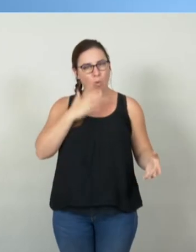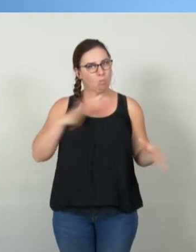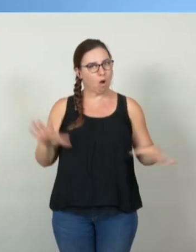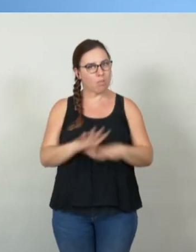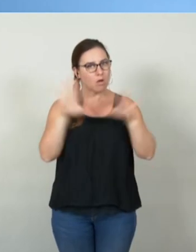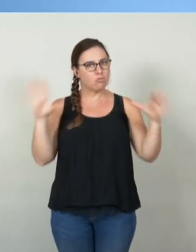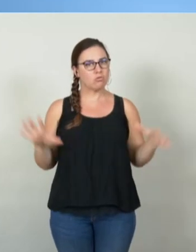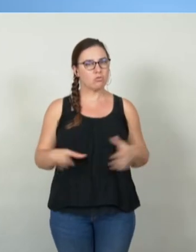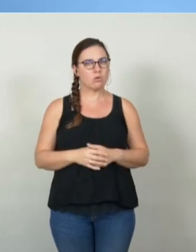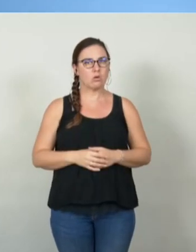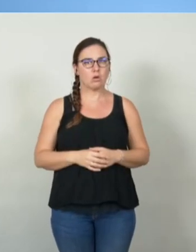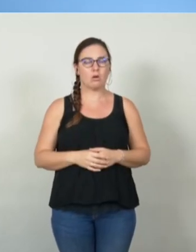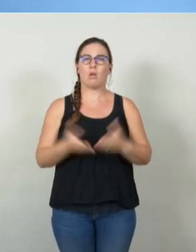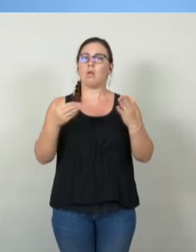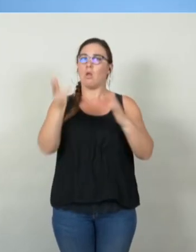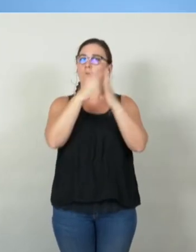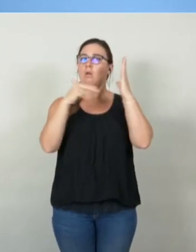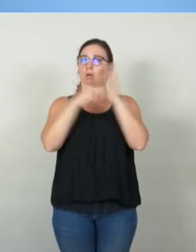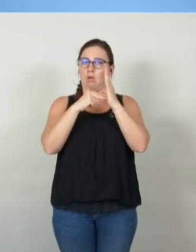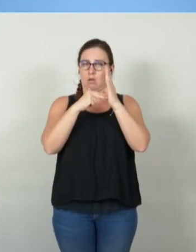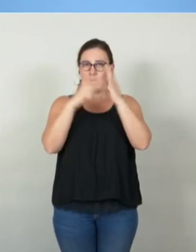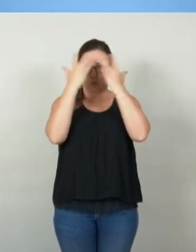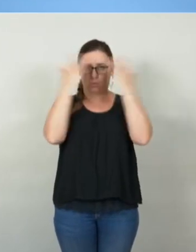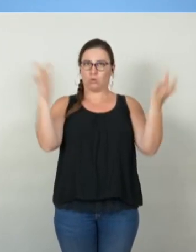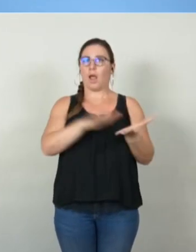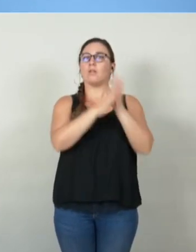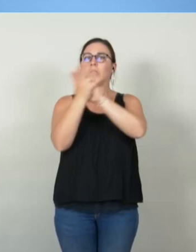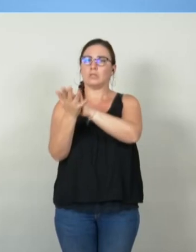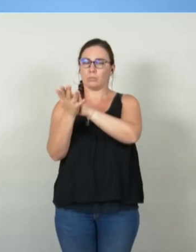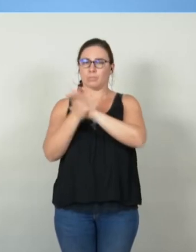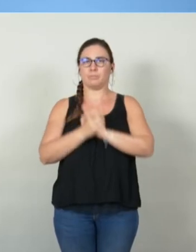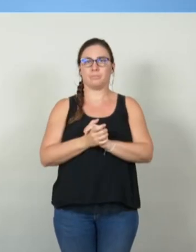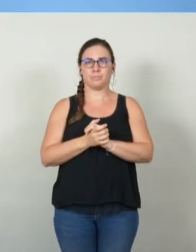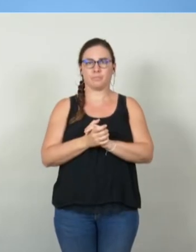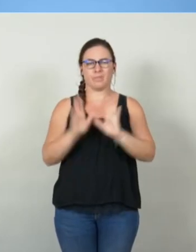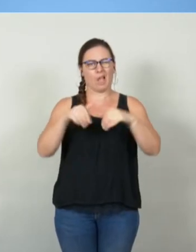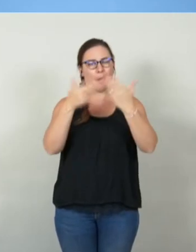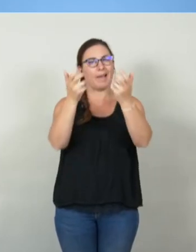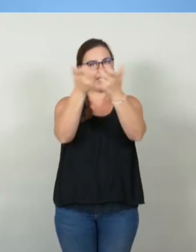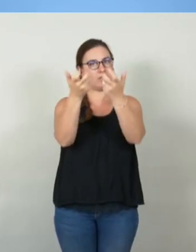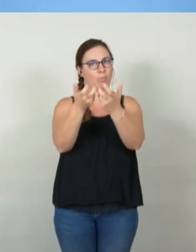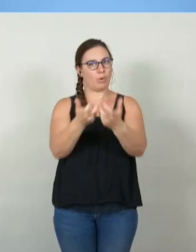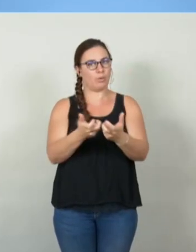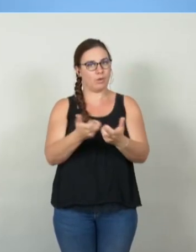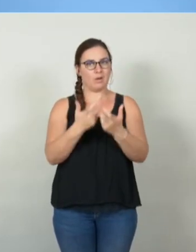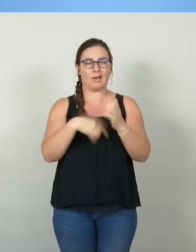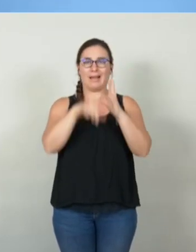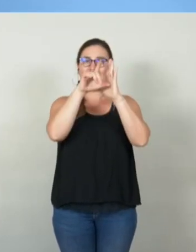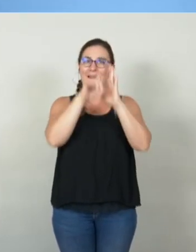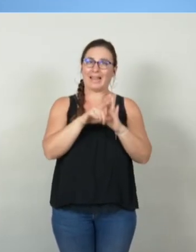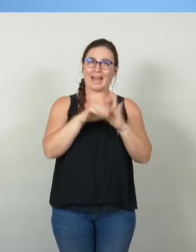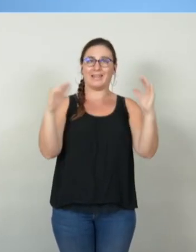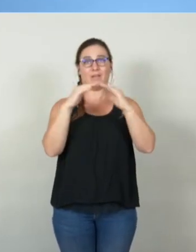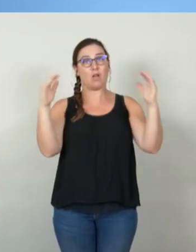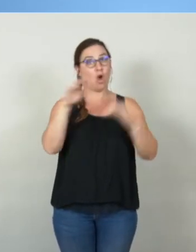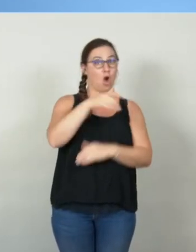je vais maintenant évoquer la charte culturelle des transitions avant de donner quelques exemples de l'égalité femme homme